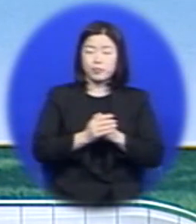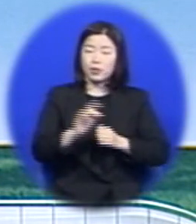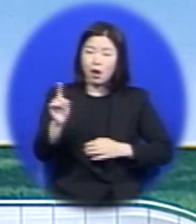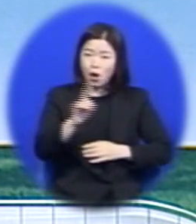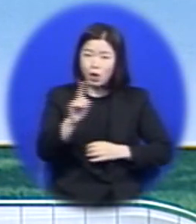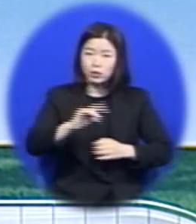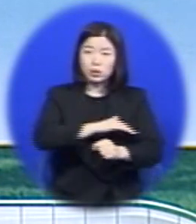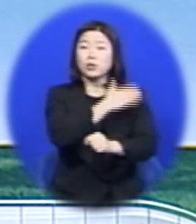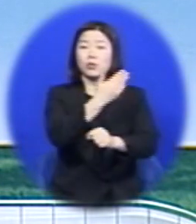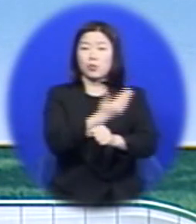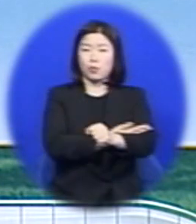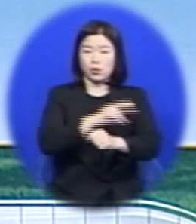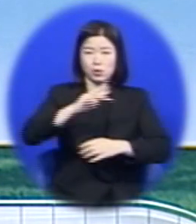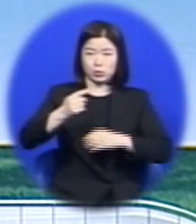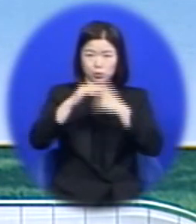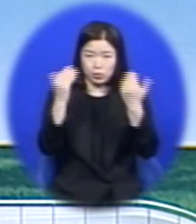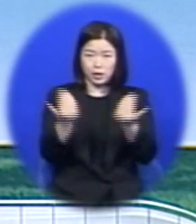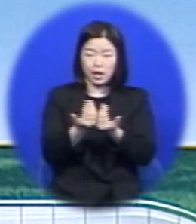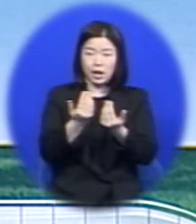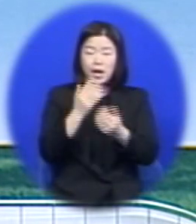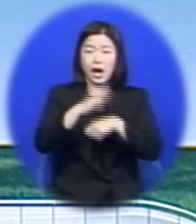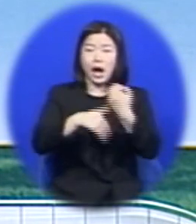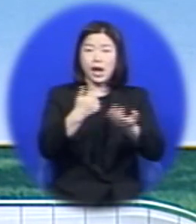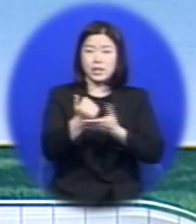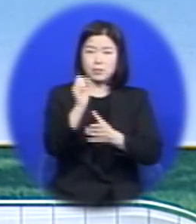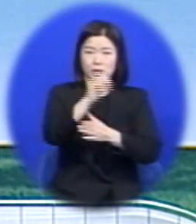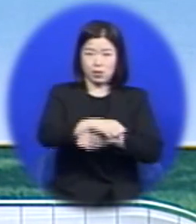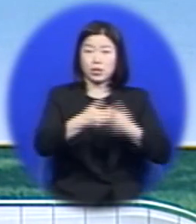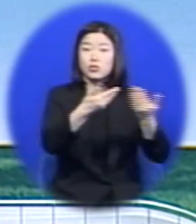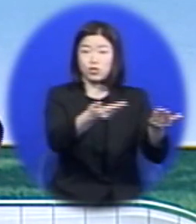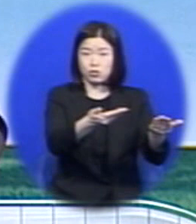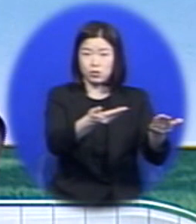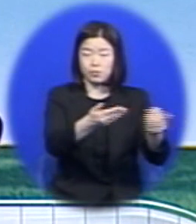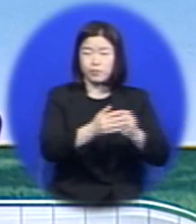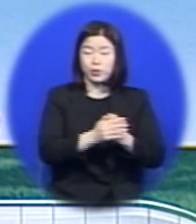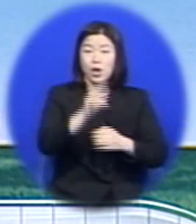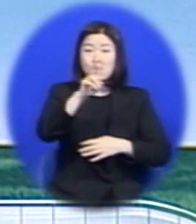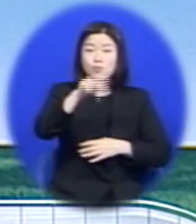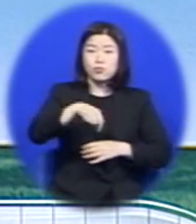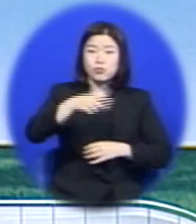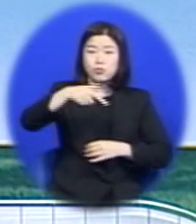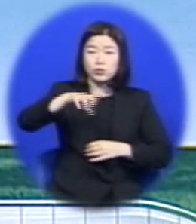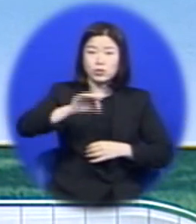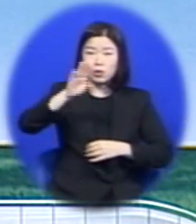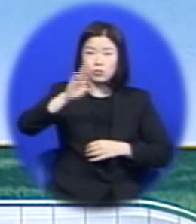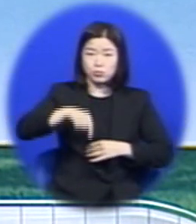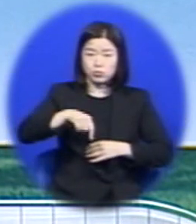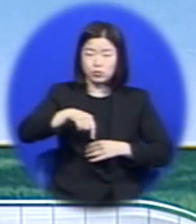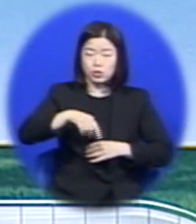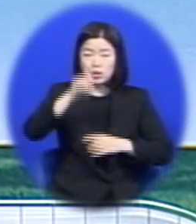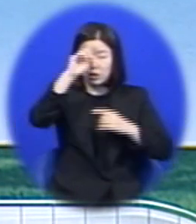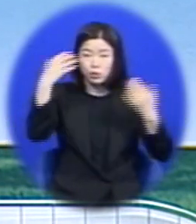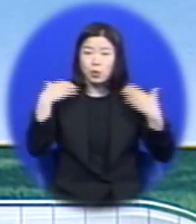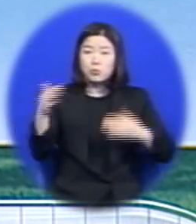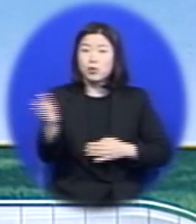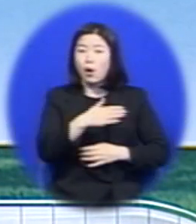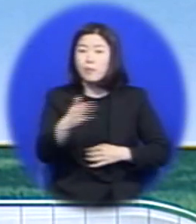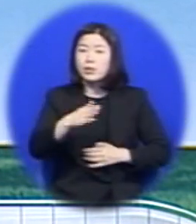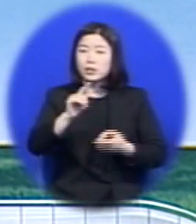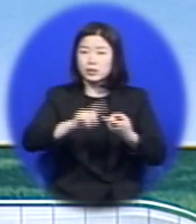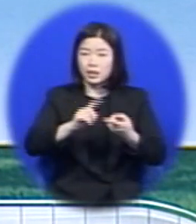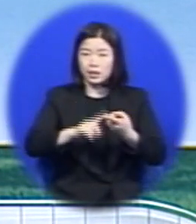어떤 권력도 다 하나님이 허락하신 거라는, 무정부 상태가 더 위험하기 때문에 그렇습니다.